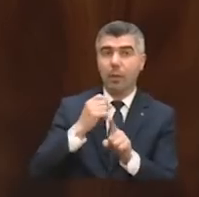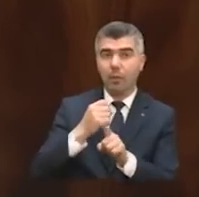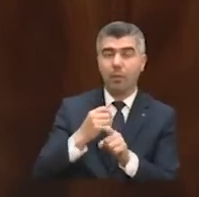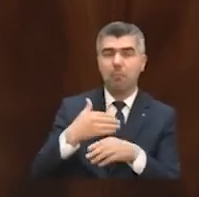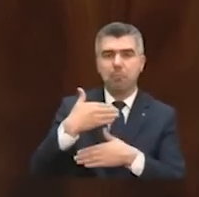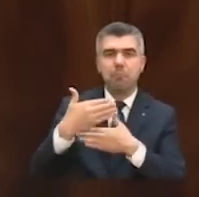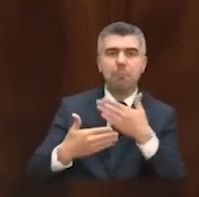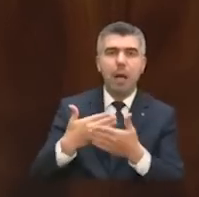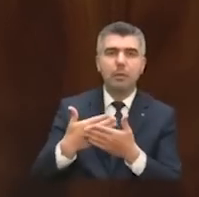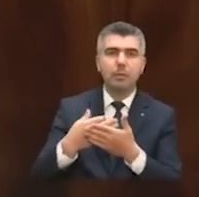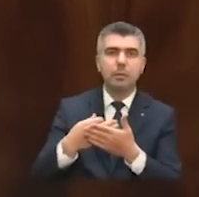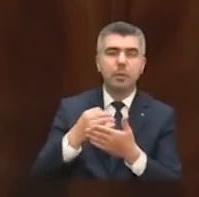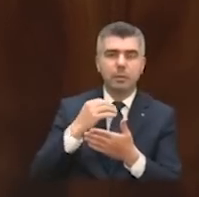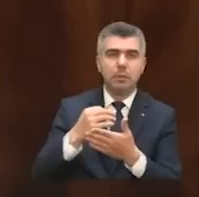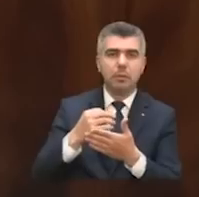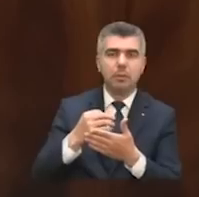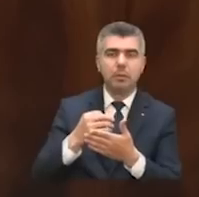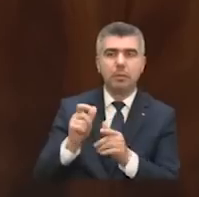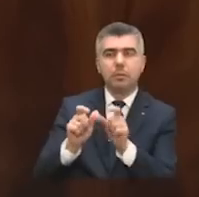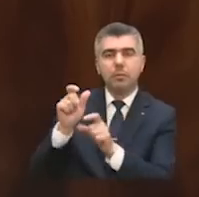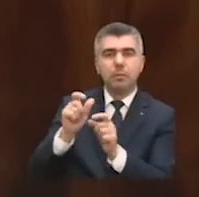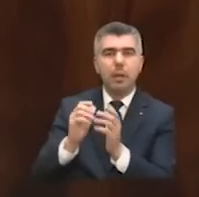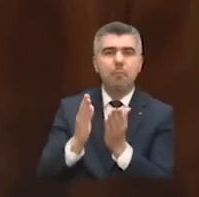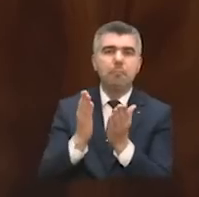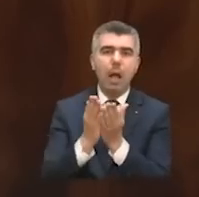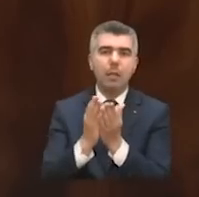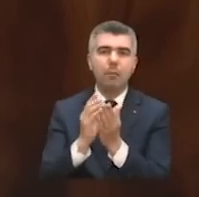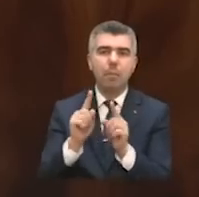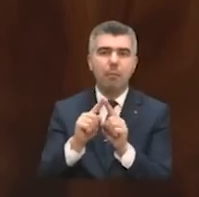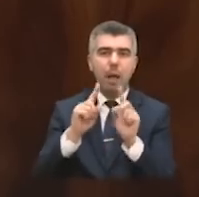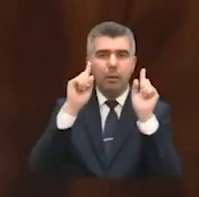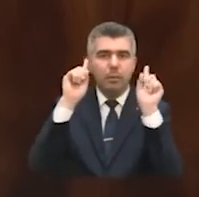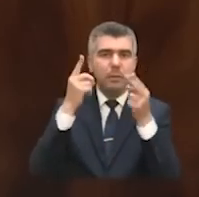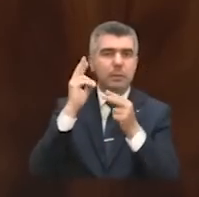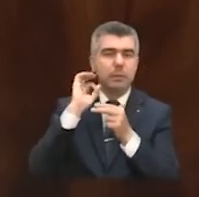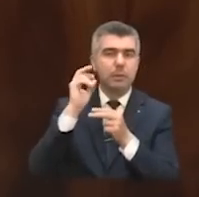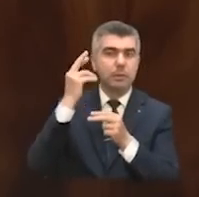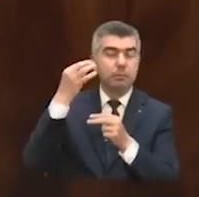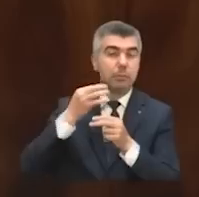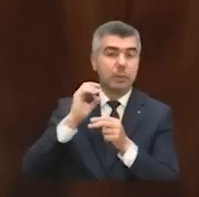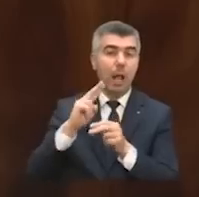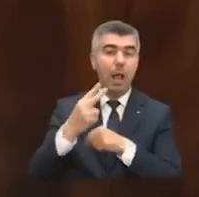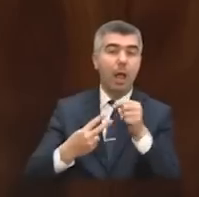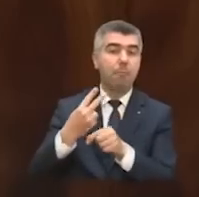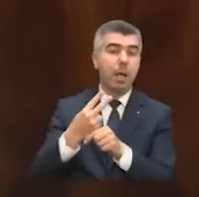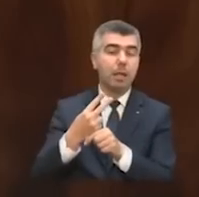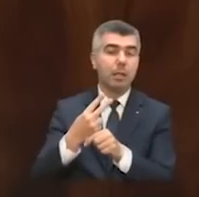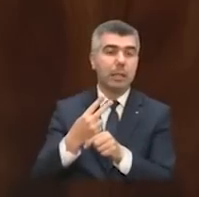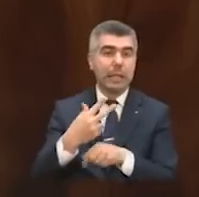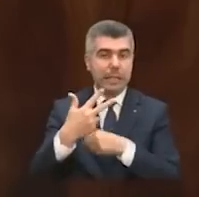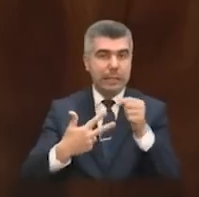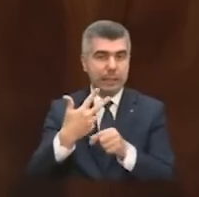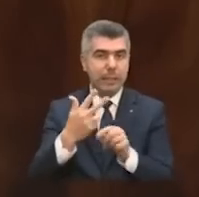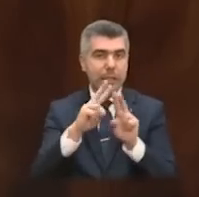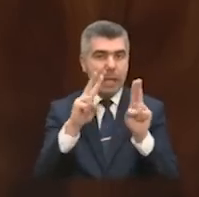بعد سيبوزون واحد عنده القضيه ديال الماستر، واحد قا عامين قاها في الاستقطاب المفتوح،